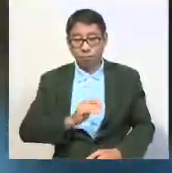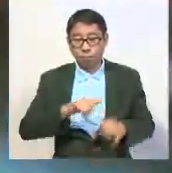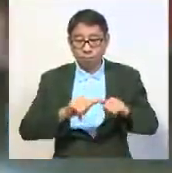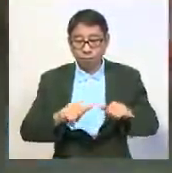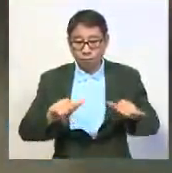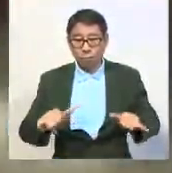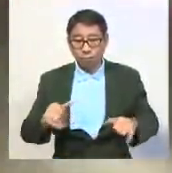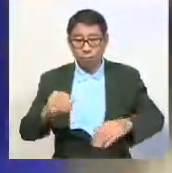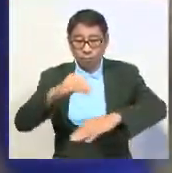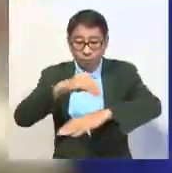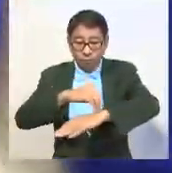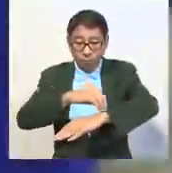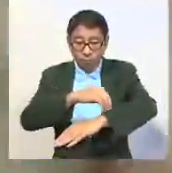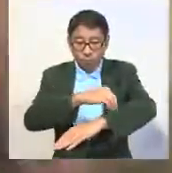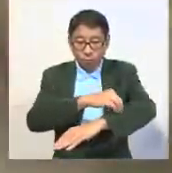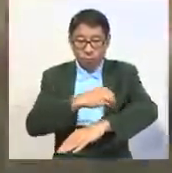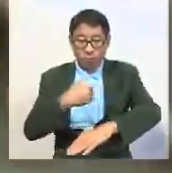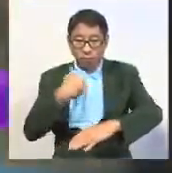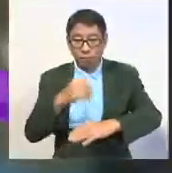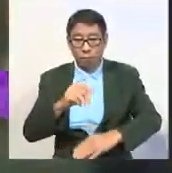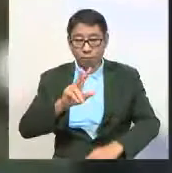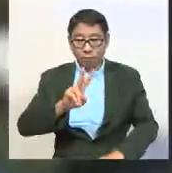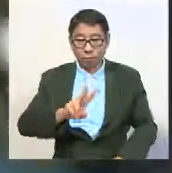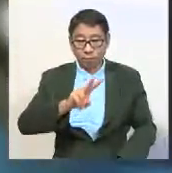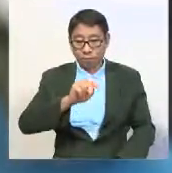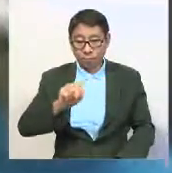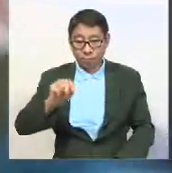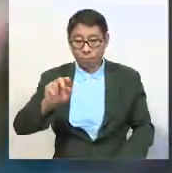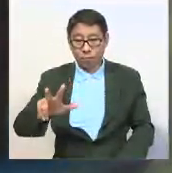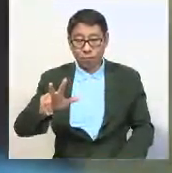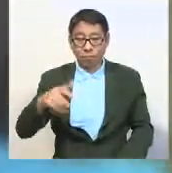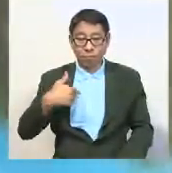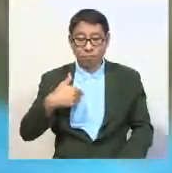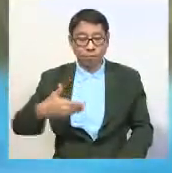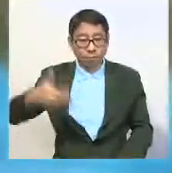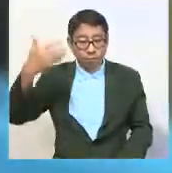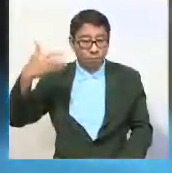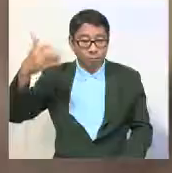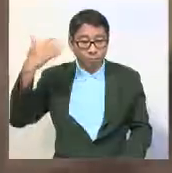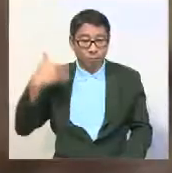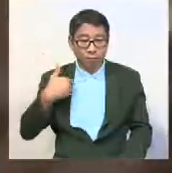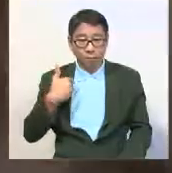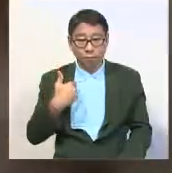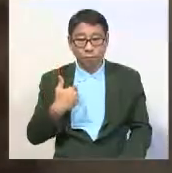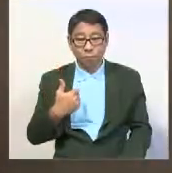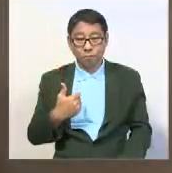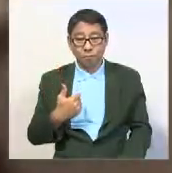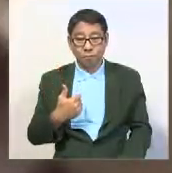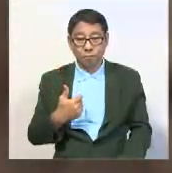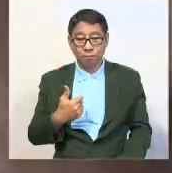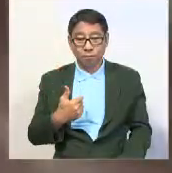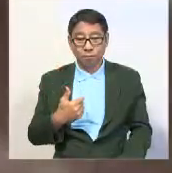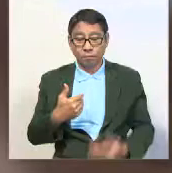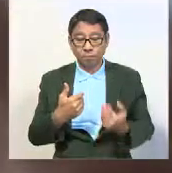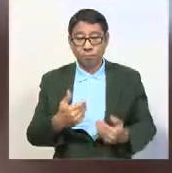จึงทำให้ตัวเพียงเกาะได้ซึ่งเมื่อ 2-3 ตัวที่ผ่านมา2